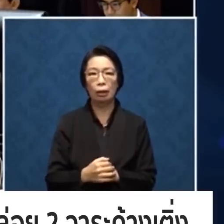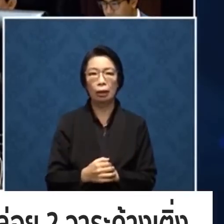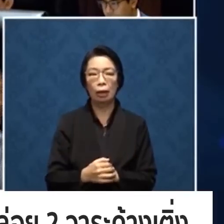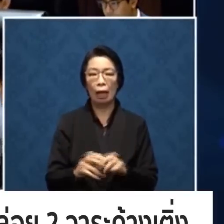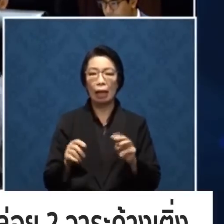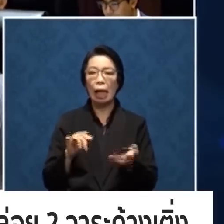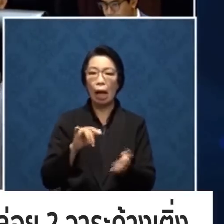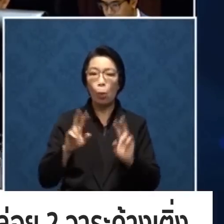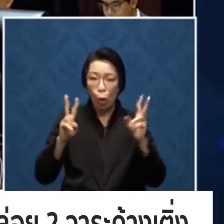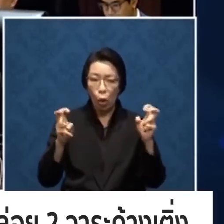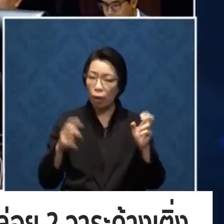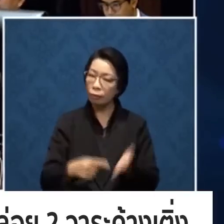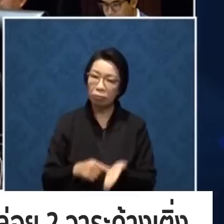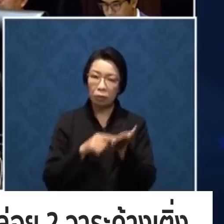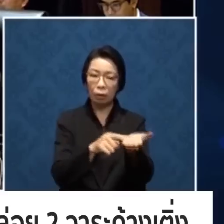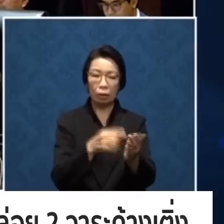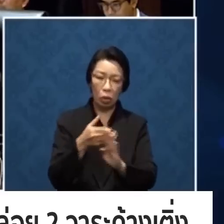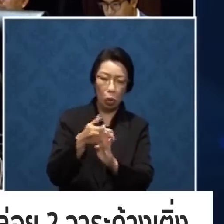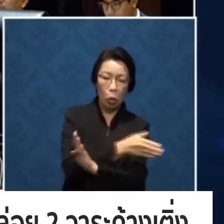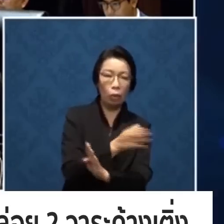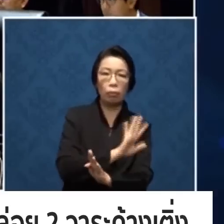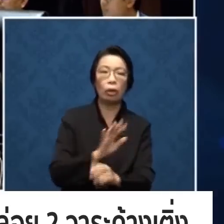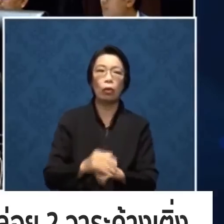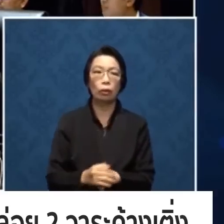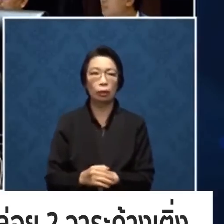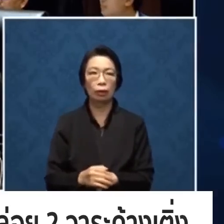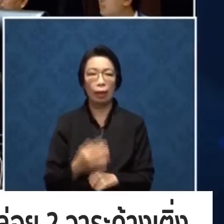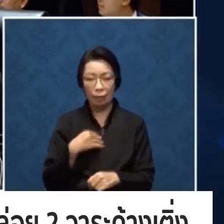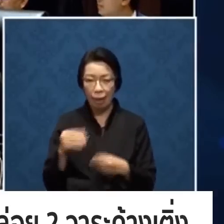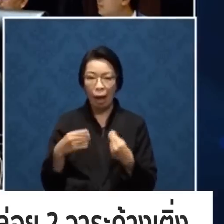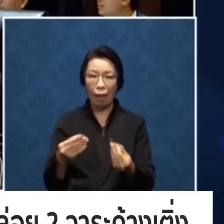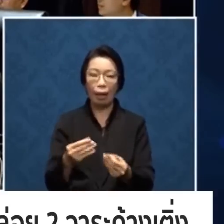หมือนอดีตที่พรรคประชาธิปัตย์เวลาเป็นฝ่ายค้านเนี่ยพวกรัฐบาลเขาจะกลัวมาก